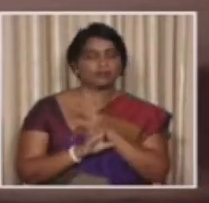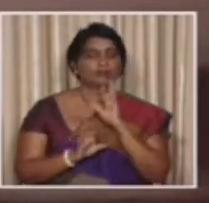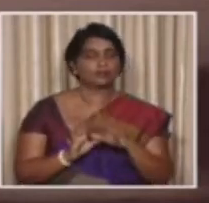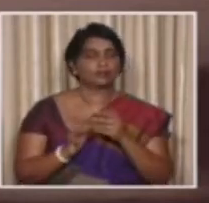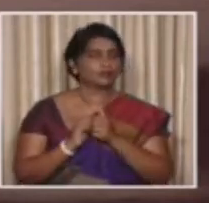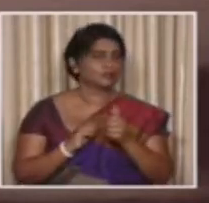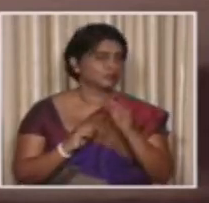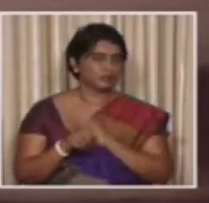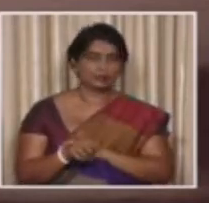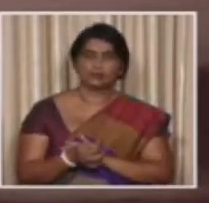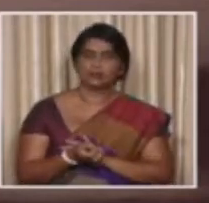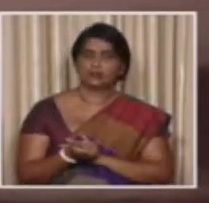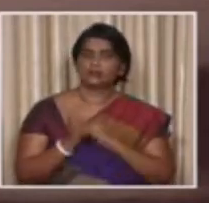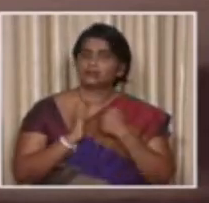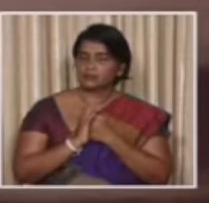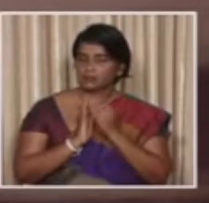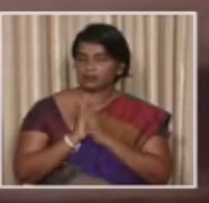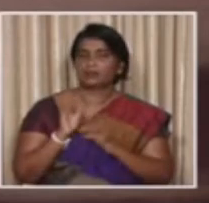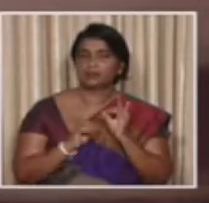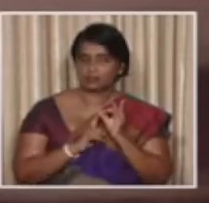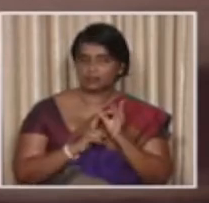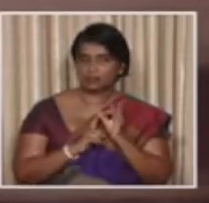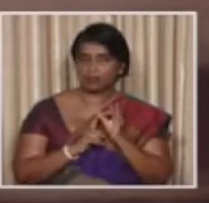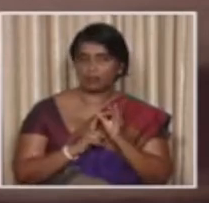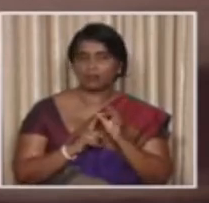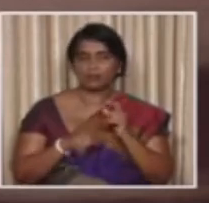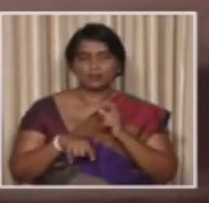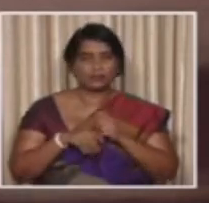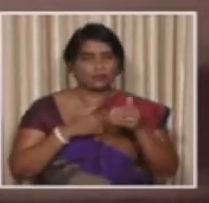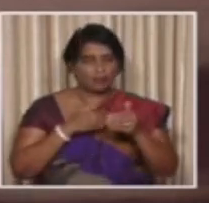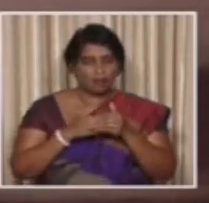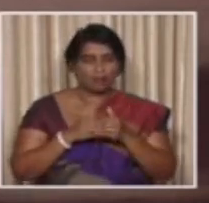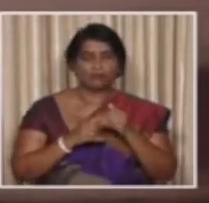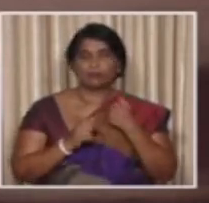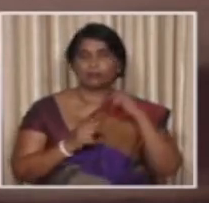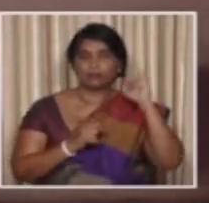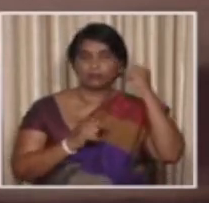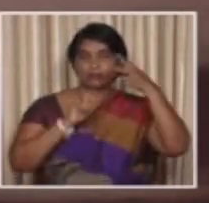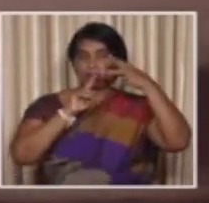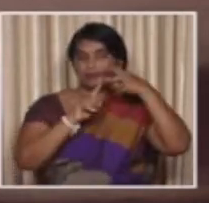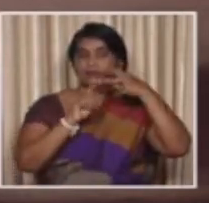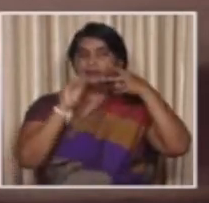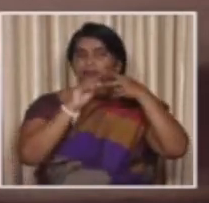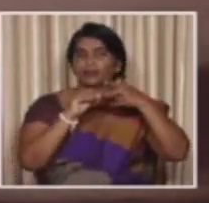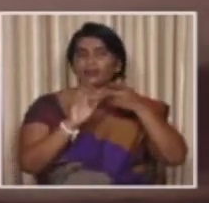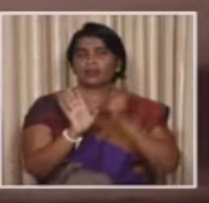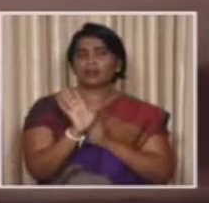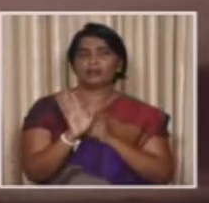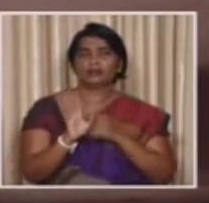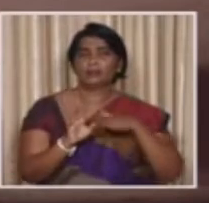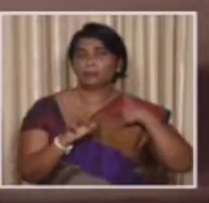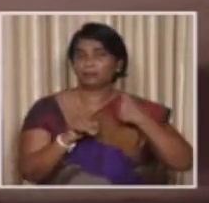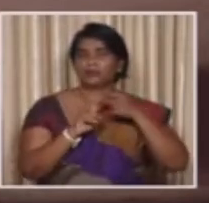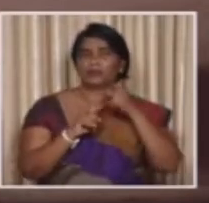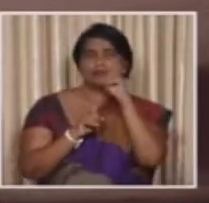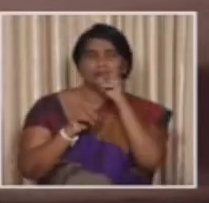තිබෙන තත්වය තමයි ගරු මන්ත්‍රීතුමනි කෙටි කාලයයි මාණ්ඩලික ප්‍රධානී තනතුරේ කවුරු හරි ඉන්න ජ්‍යෙෂ්ඨම නිලධාරියා